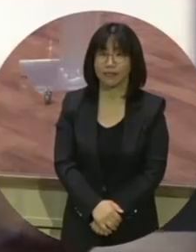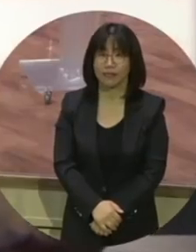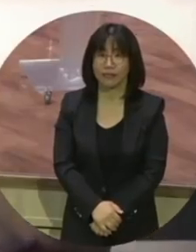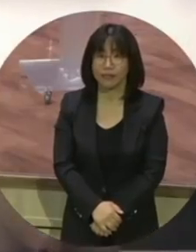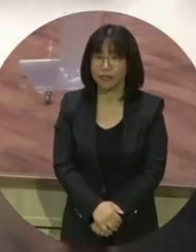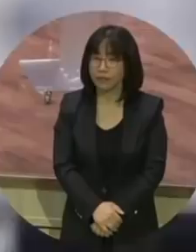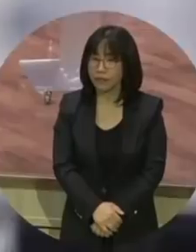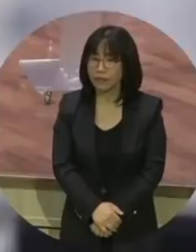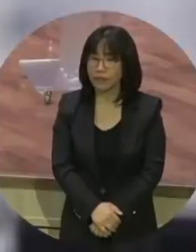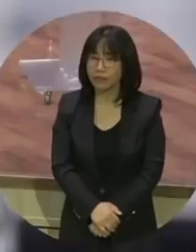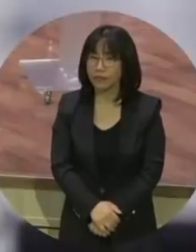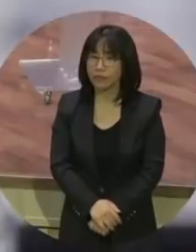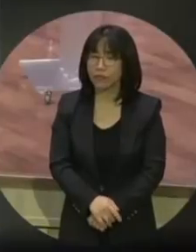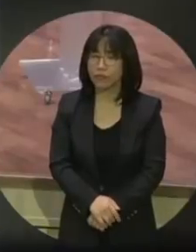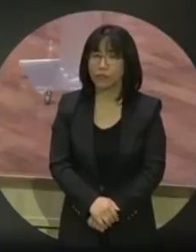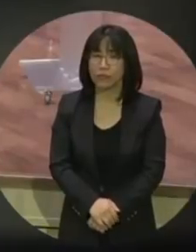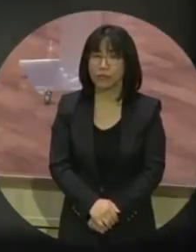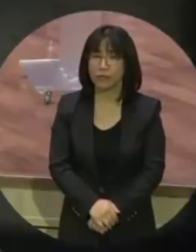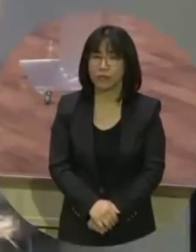충선이 아빠.